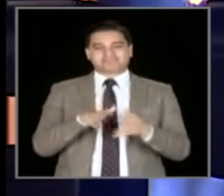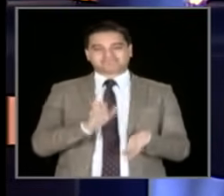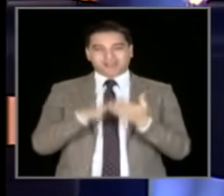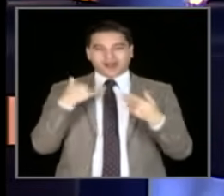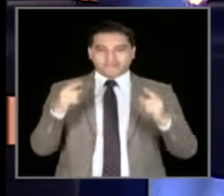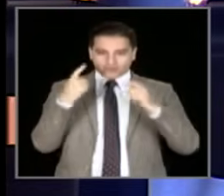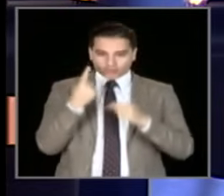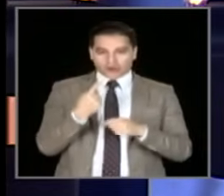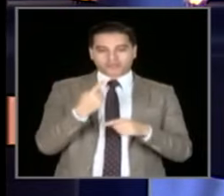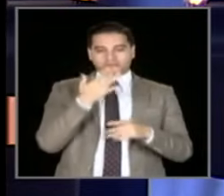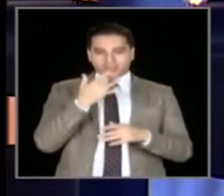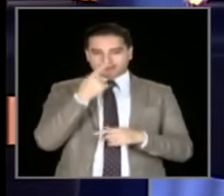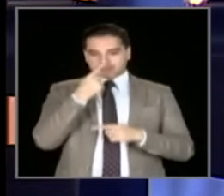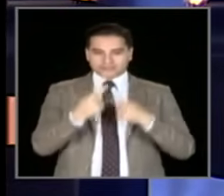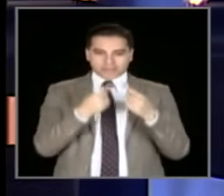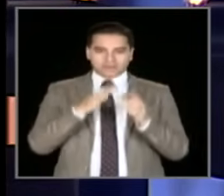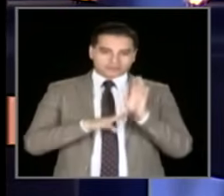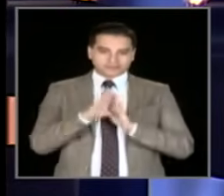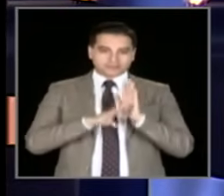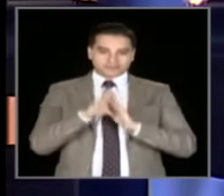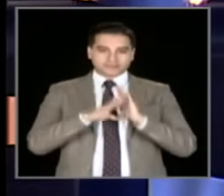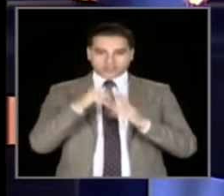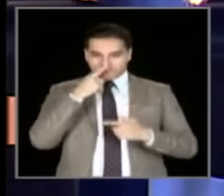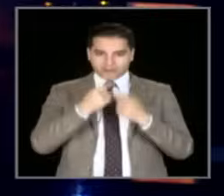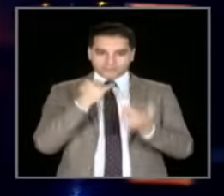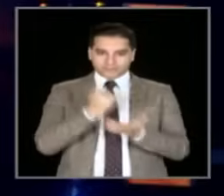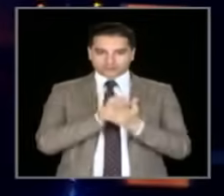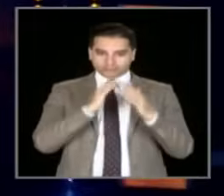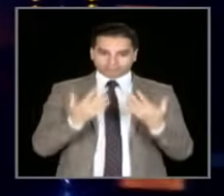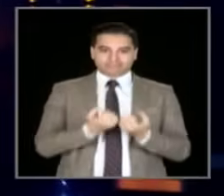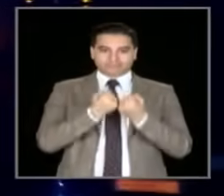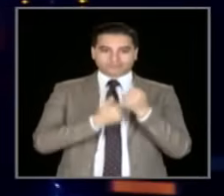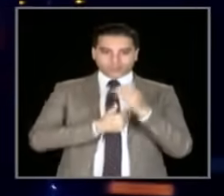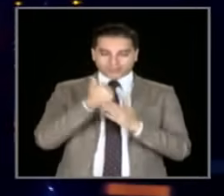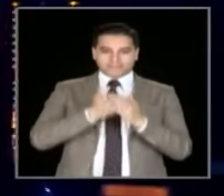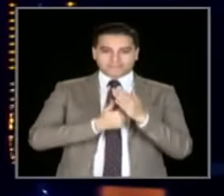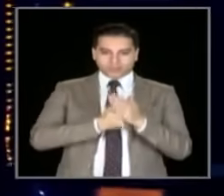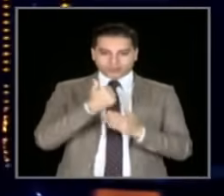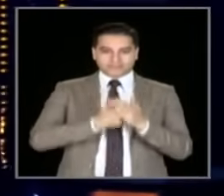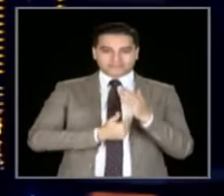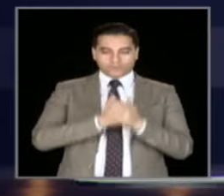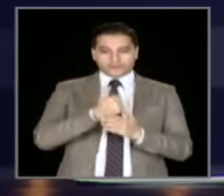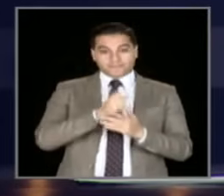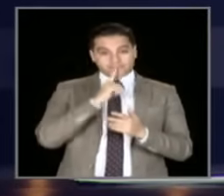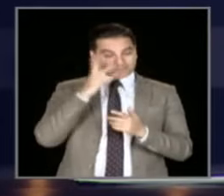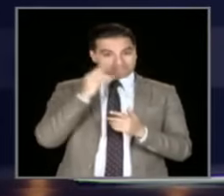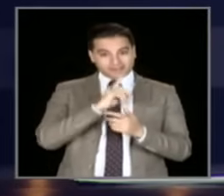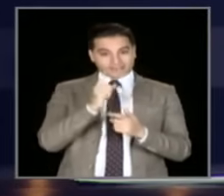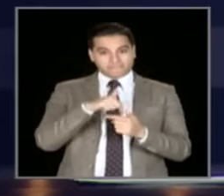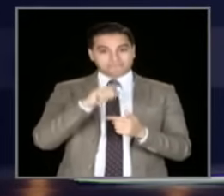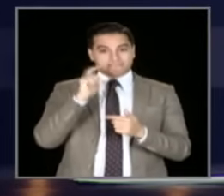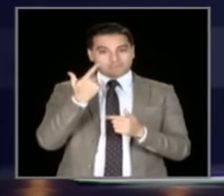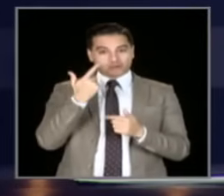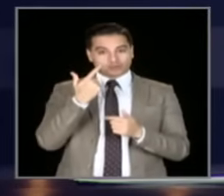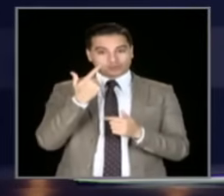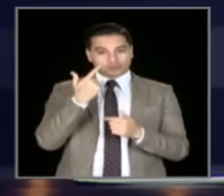واحد بس، بس هم كانوا على قد المسؤوليه يعني، وقدروا ان هم يكسبوا. لا بس ما ننساش المنصوره